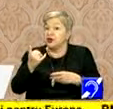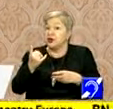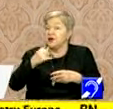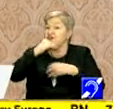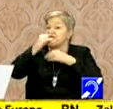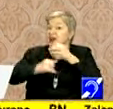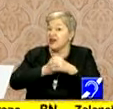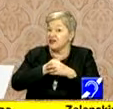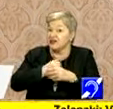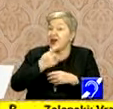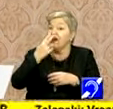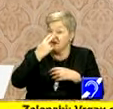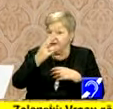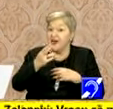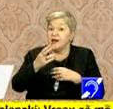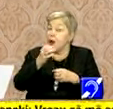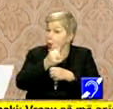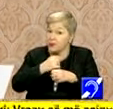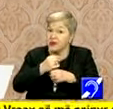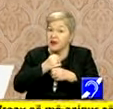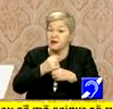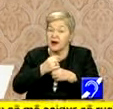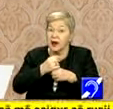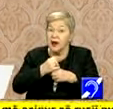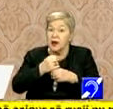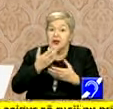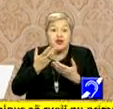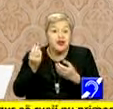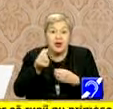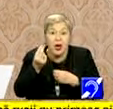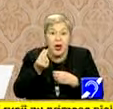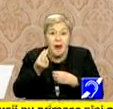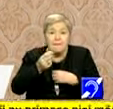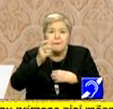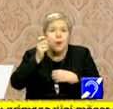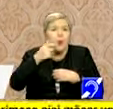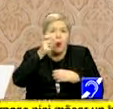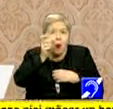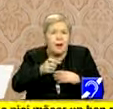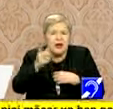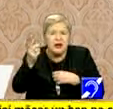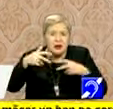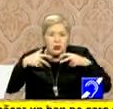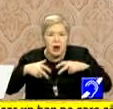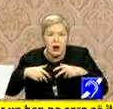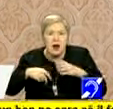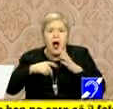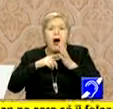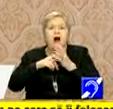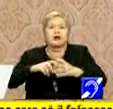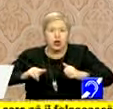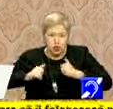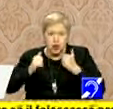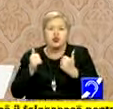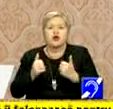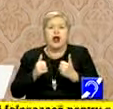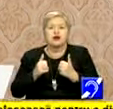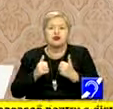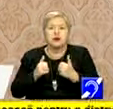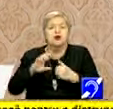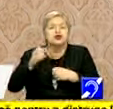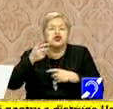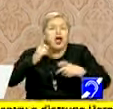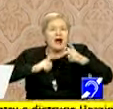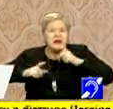lucru, faptul că poporul ucrainean a dat dovadă de foarte mult curaj și de o